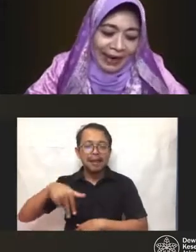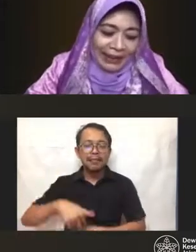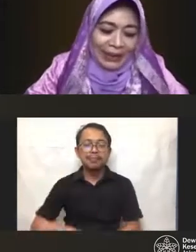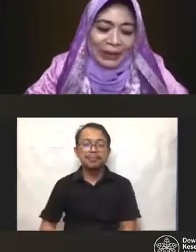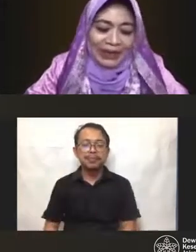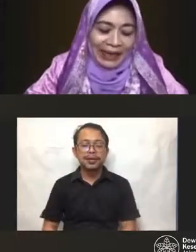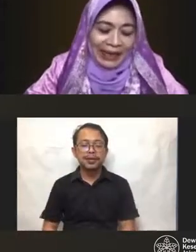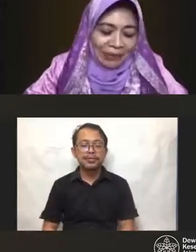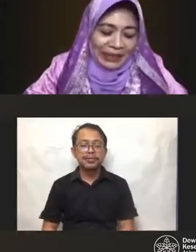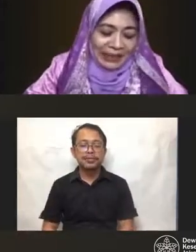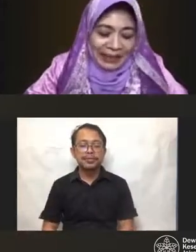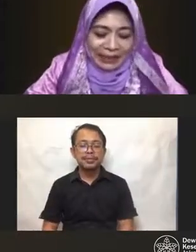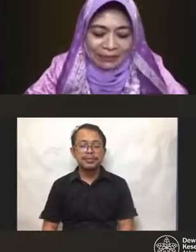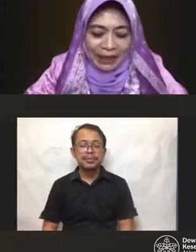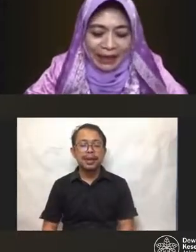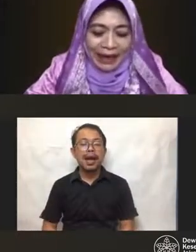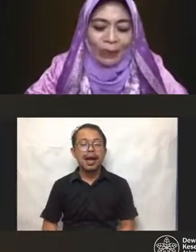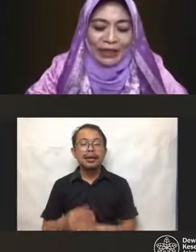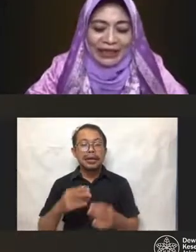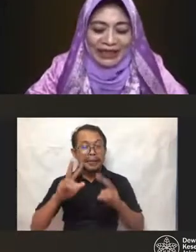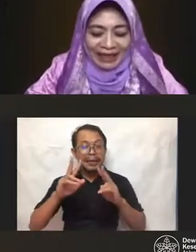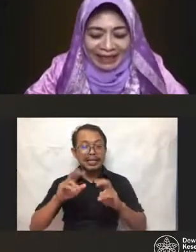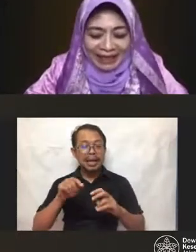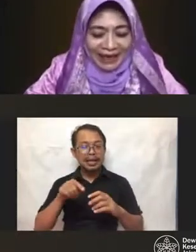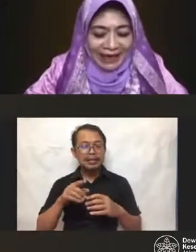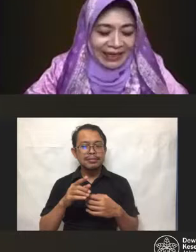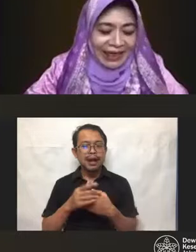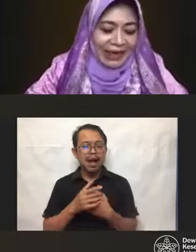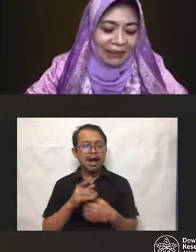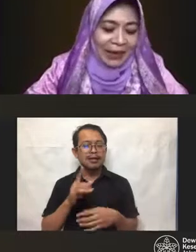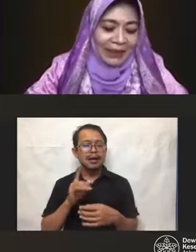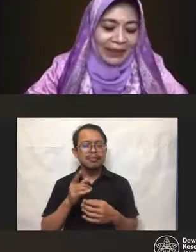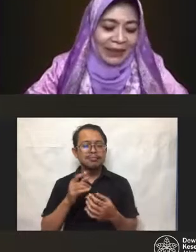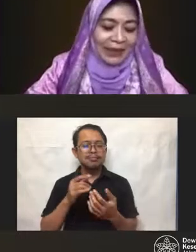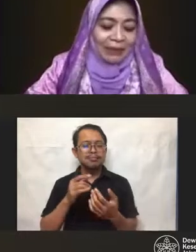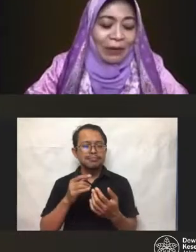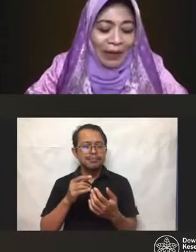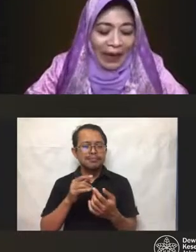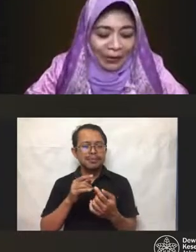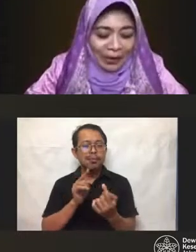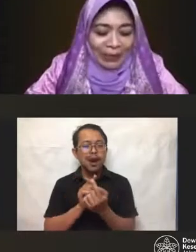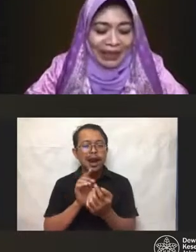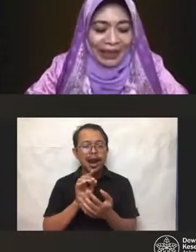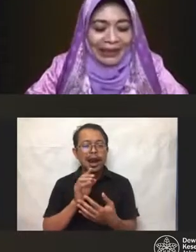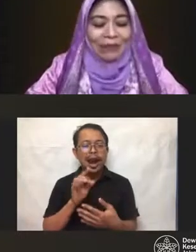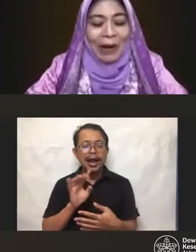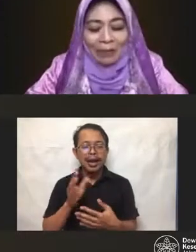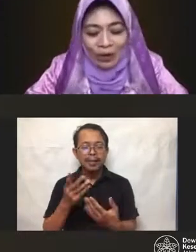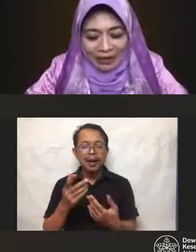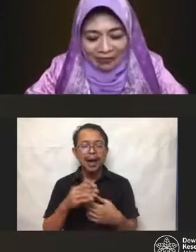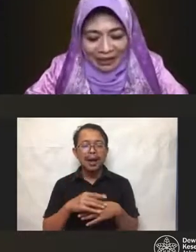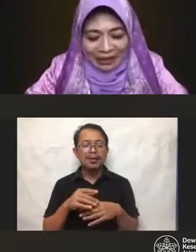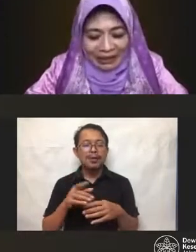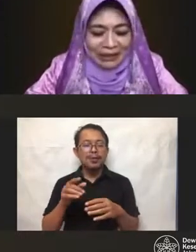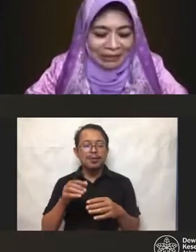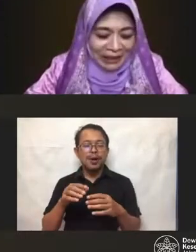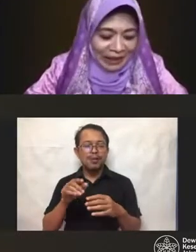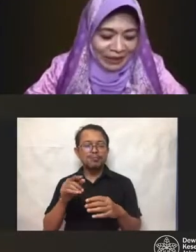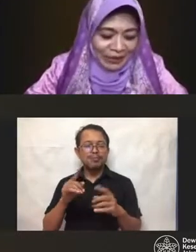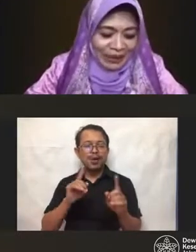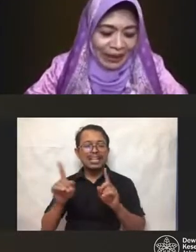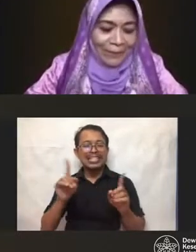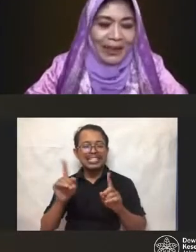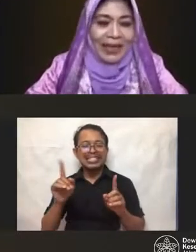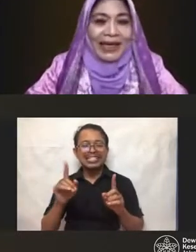Temuan lainnya dari penelitian tersebut adalah politisasi narasi keagamaan memengaruhi peningkatan paham konservatisme di